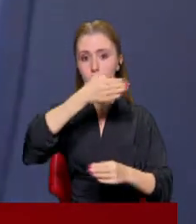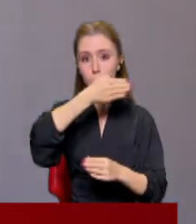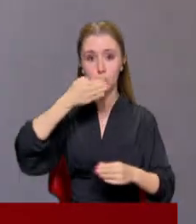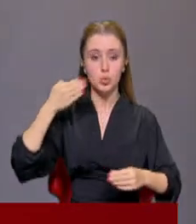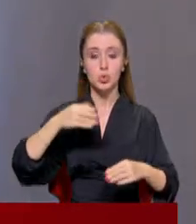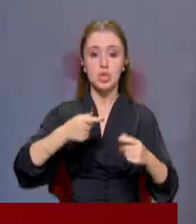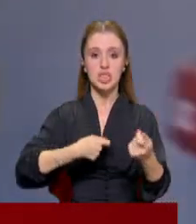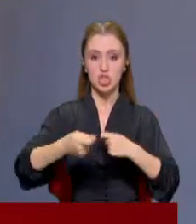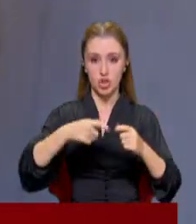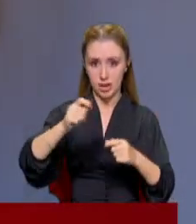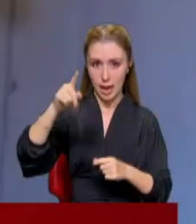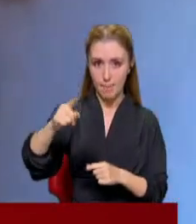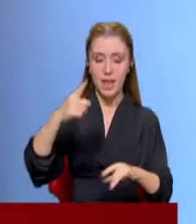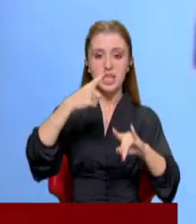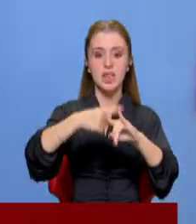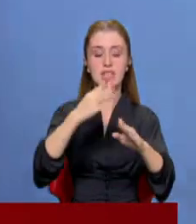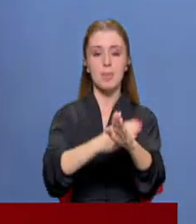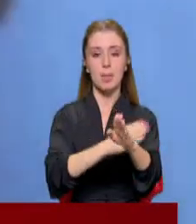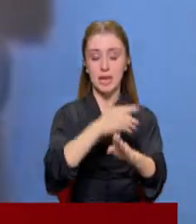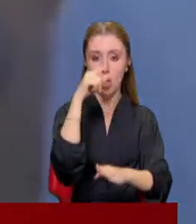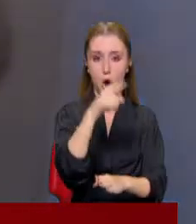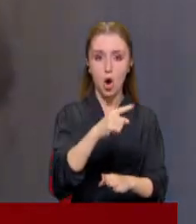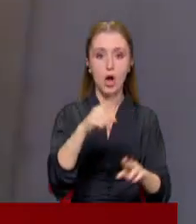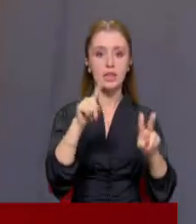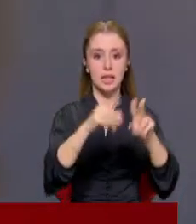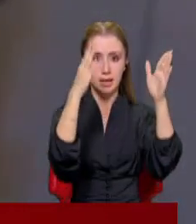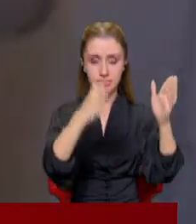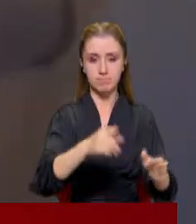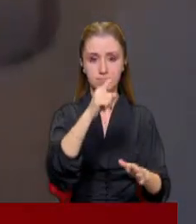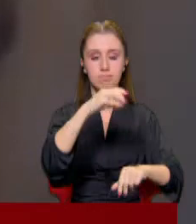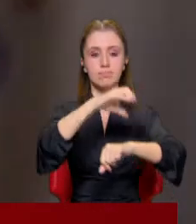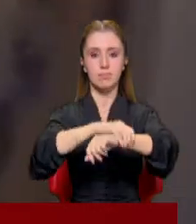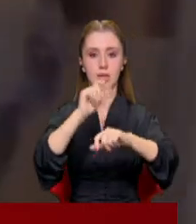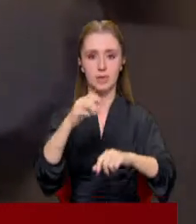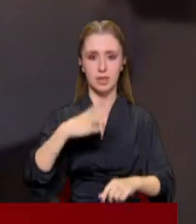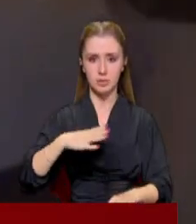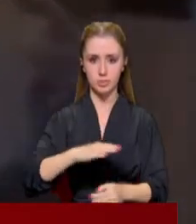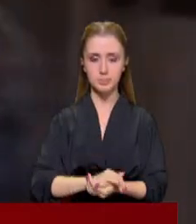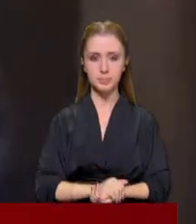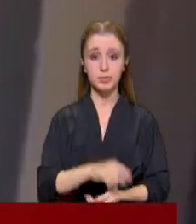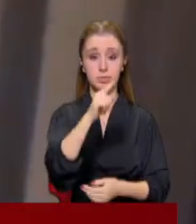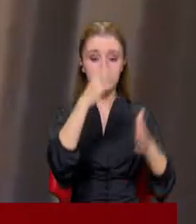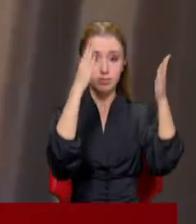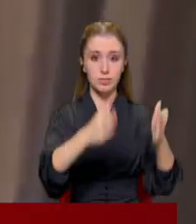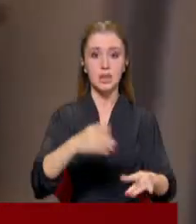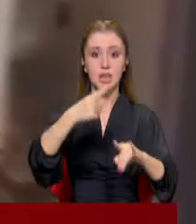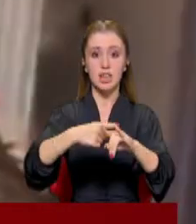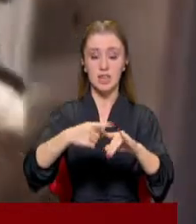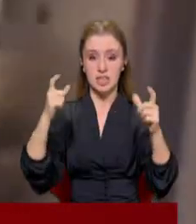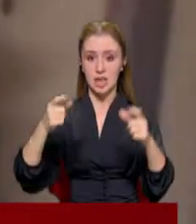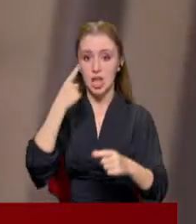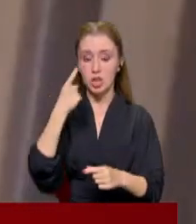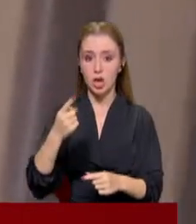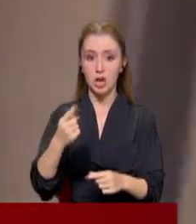madde ticareti yapan Hırvatistan uyruklu nenad petrak ı ele geçirmekti petrak hem Hırvatistan tarafından